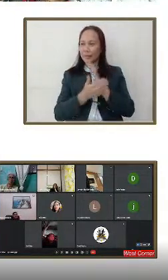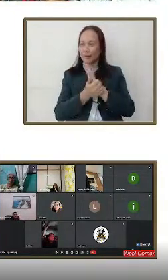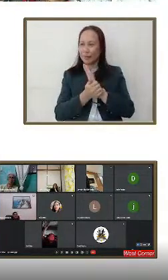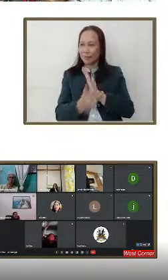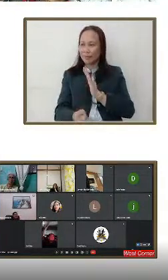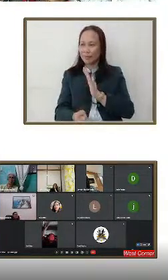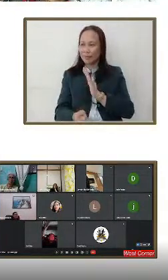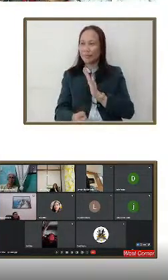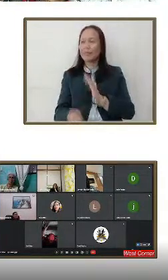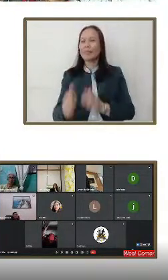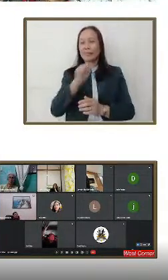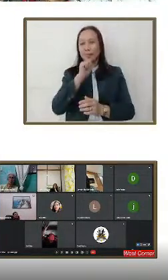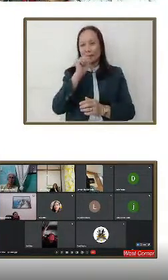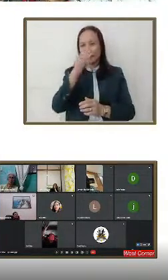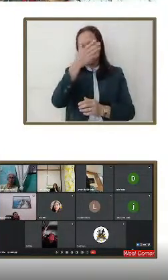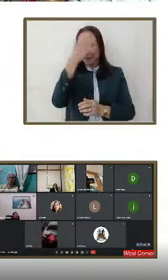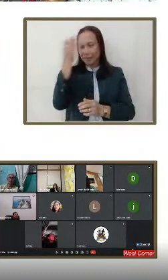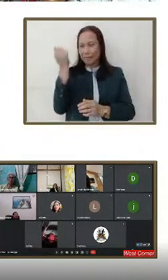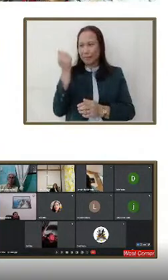mong kakalimutan.